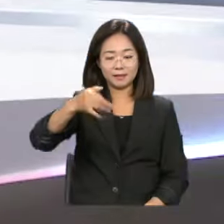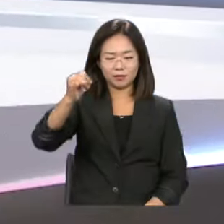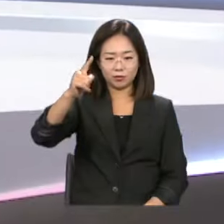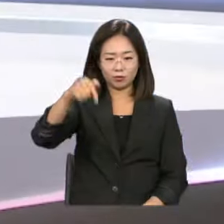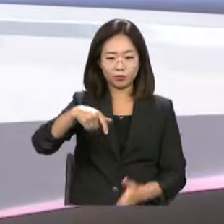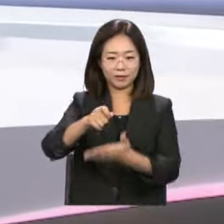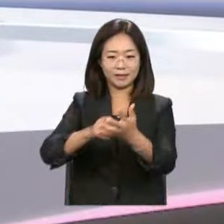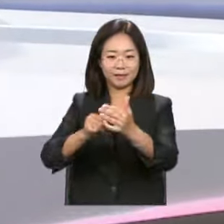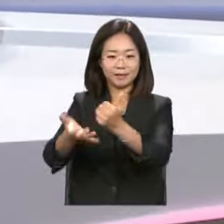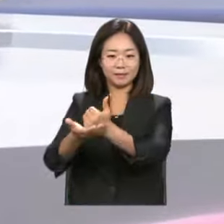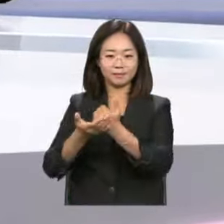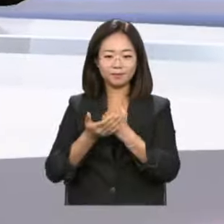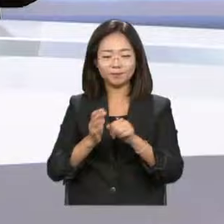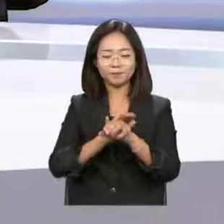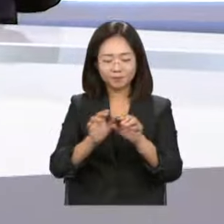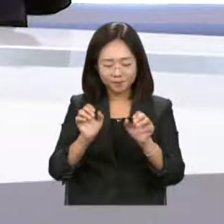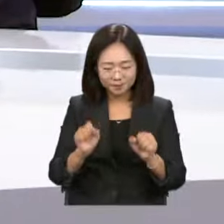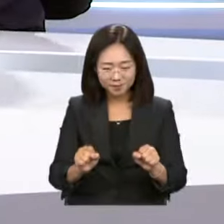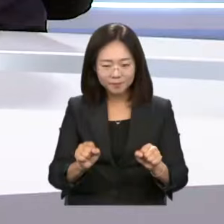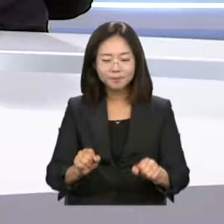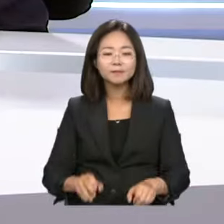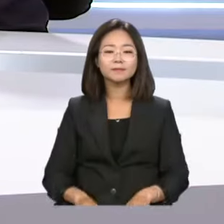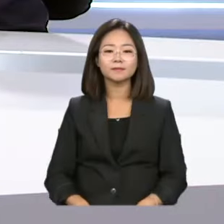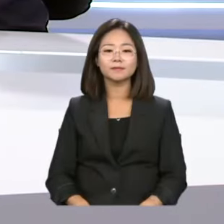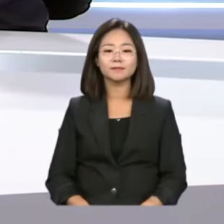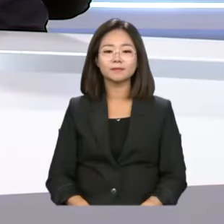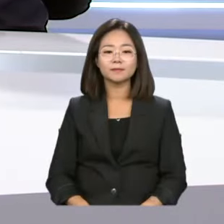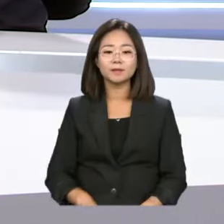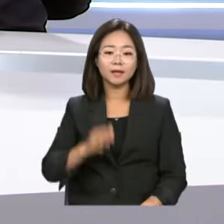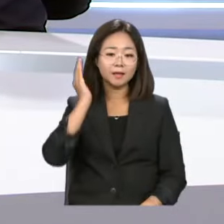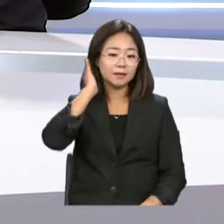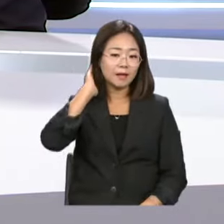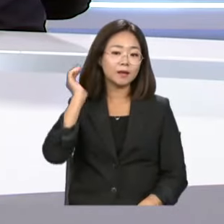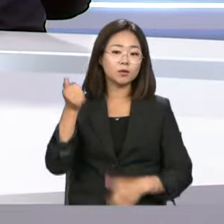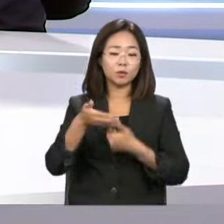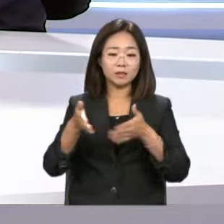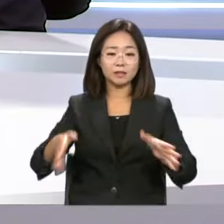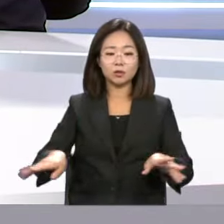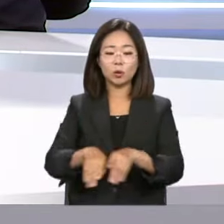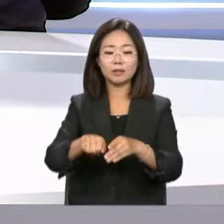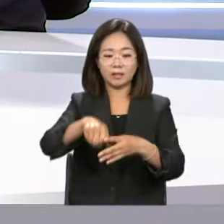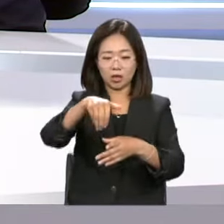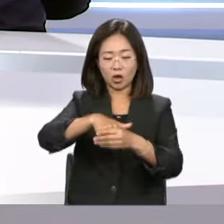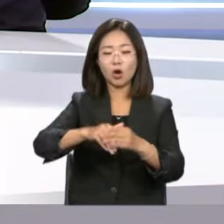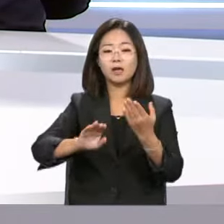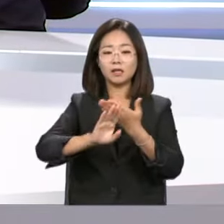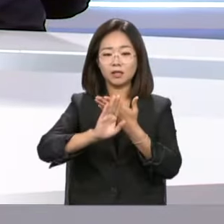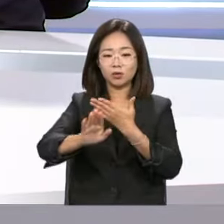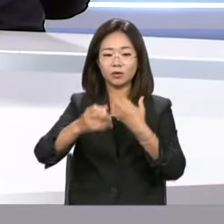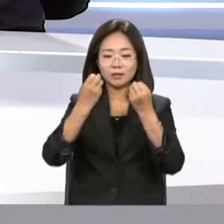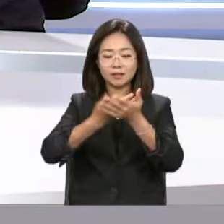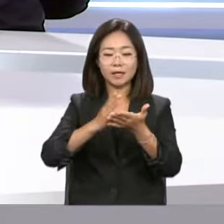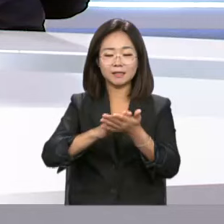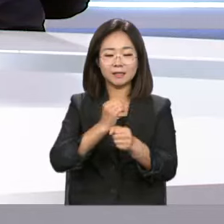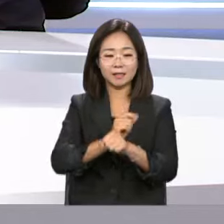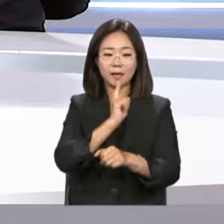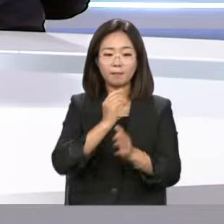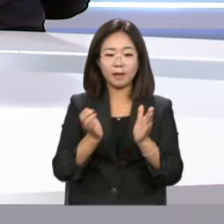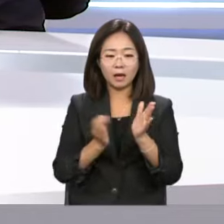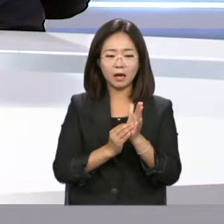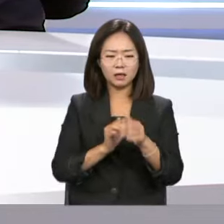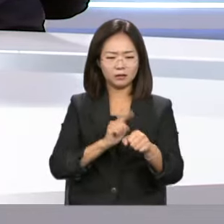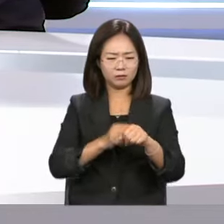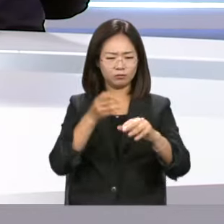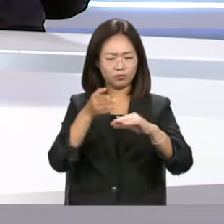이야기 나눠보겠습니다 어서 오세요 민기자 일단 대통령실이이 총선 이후에 쇄신 의지를 밝혔아요 그런데 생각보다